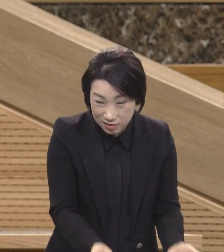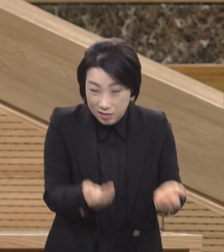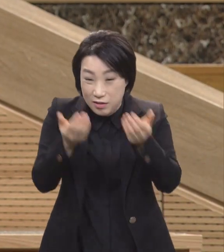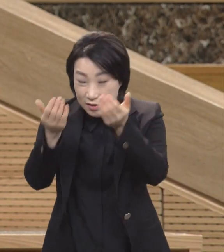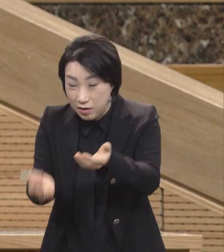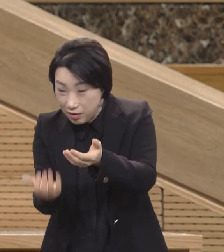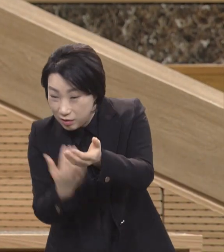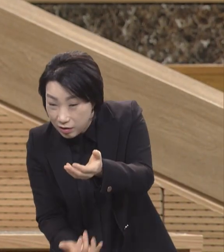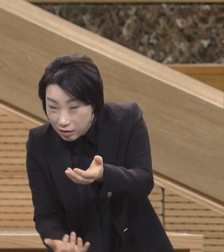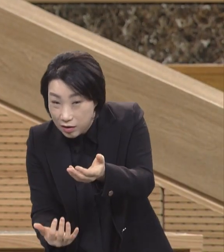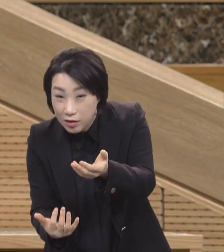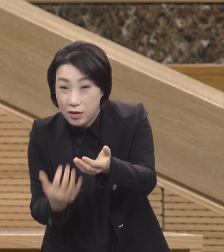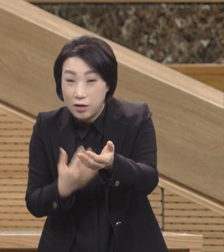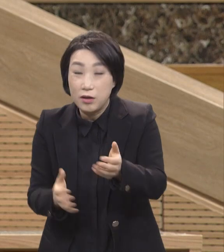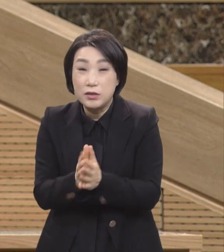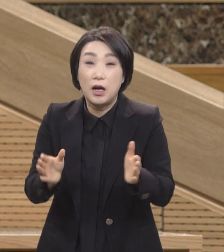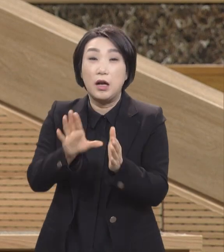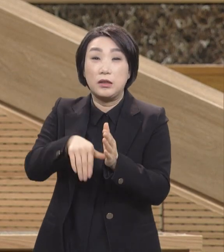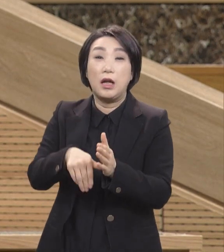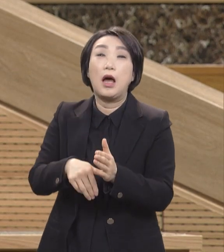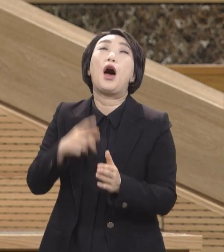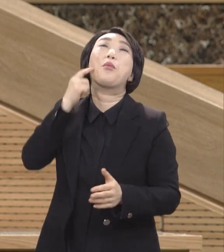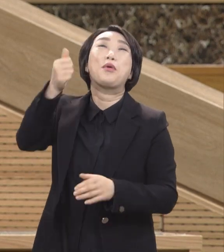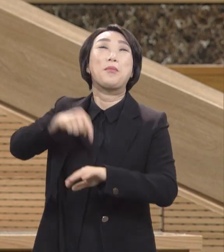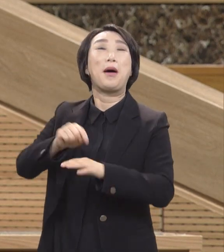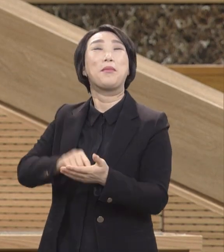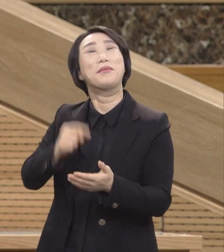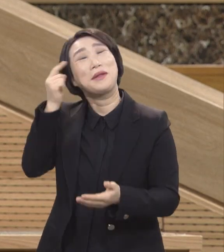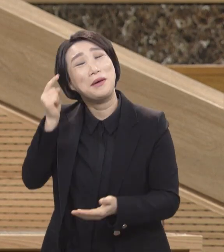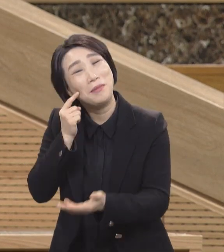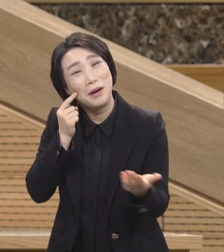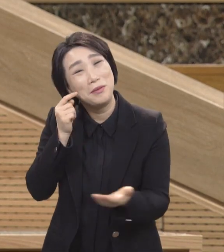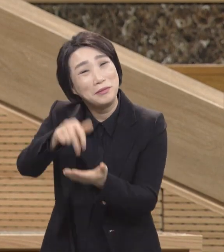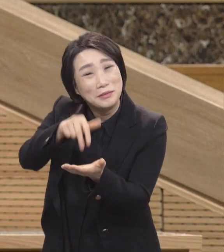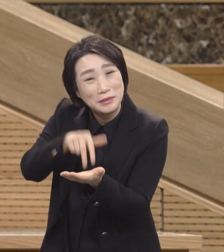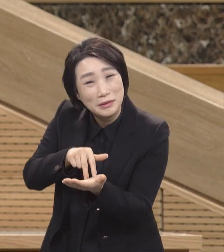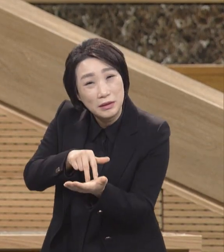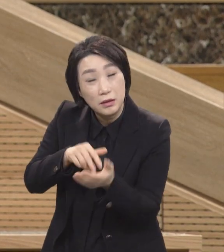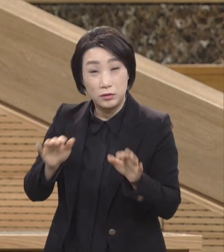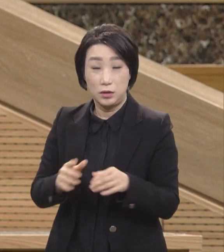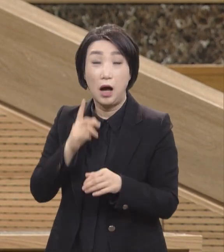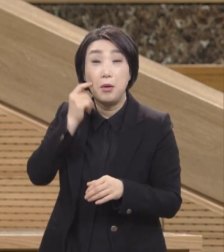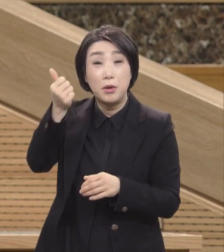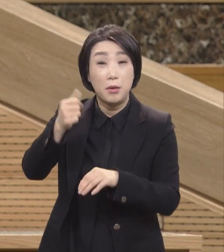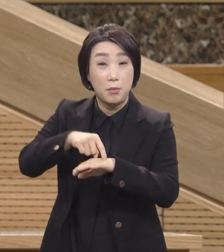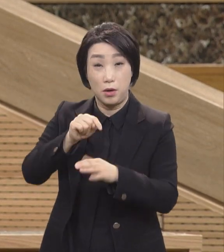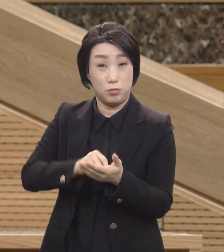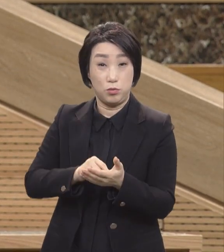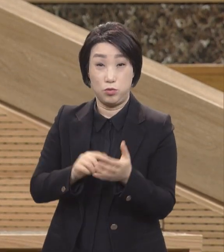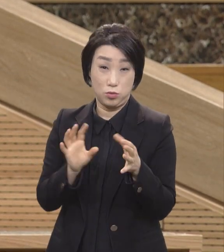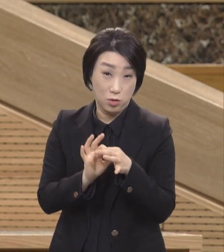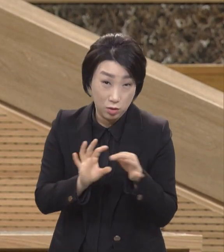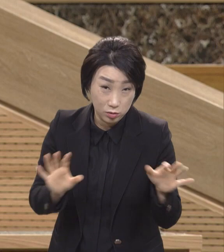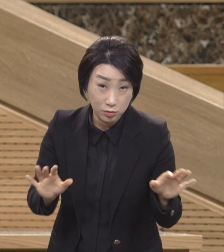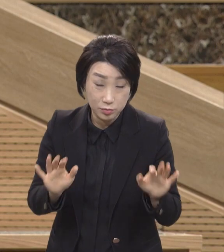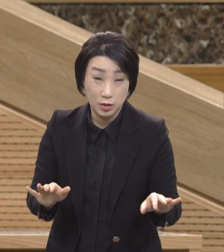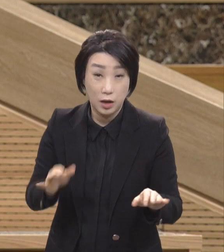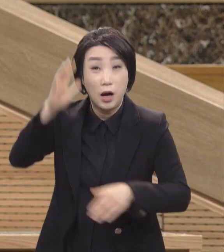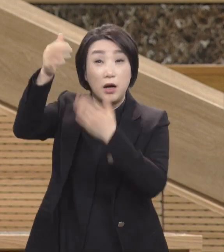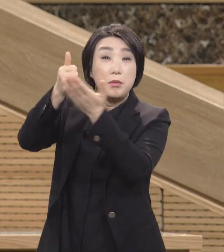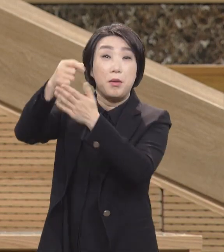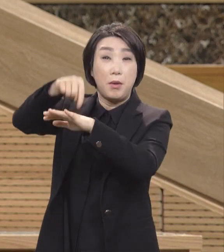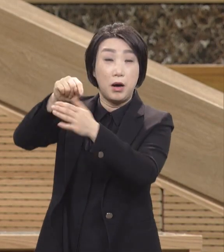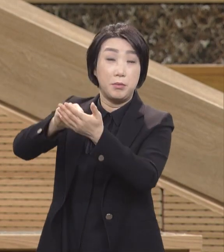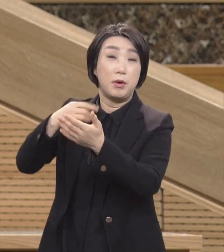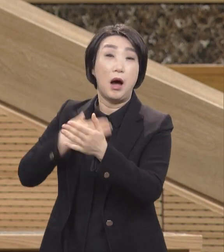할 때 애비 마음이 어떻고 근데 애비 마음 상관없어. 하나님의